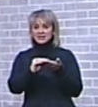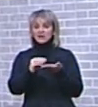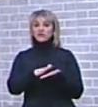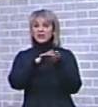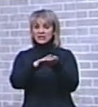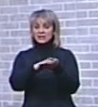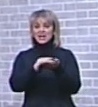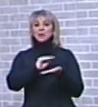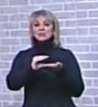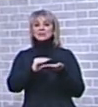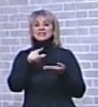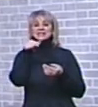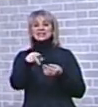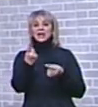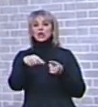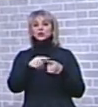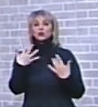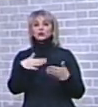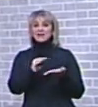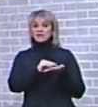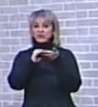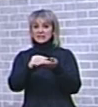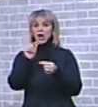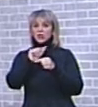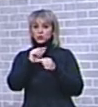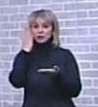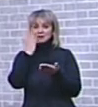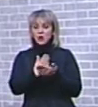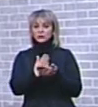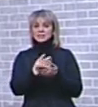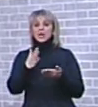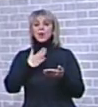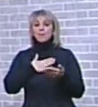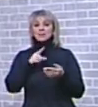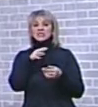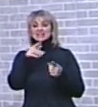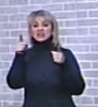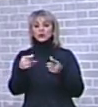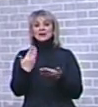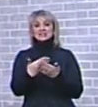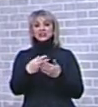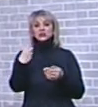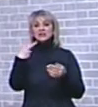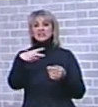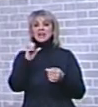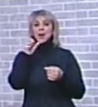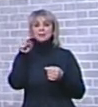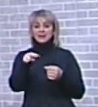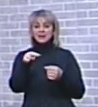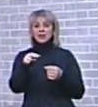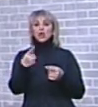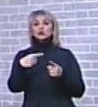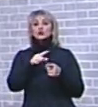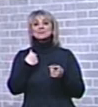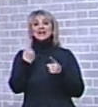выданы, предписания, те, которые уже вынесены, они на контроле находятся, по-моему, со сроком где-то до 20 апреля. То есть мы